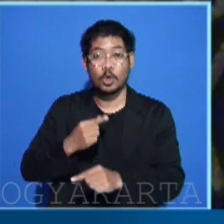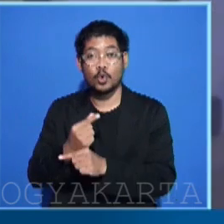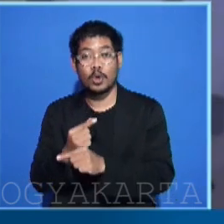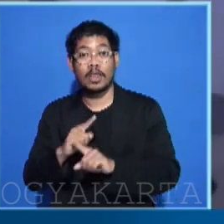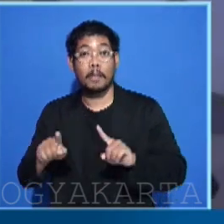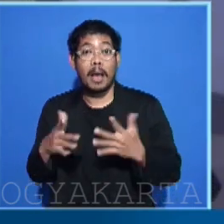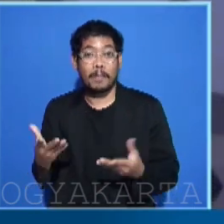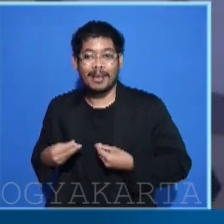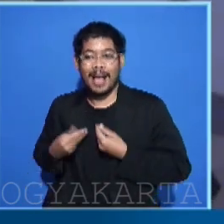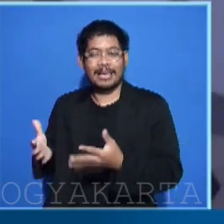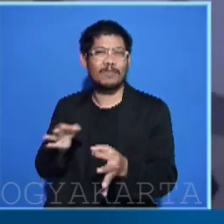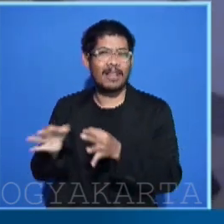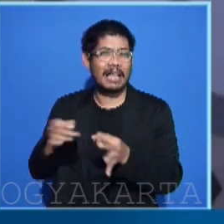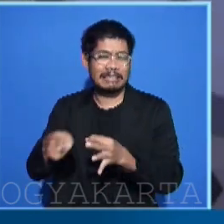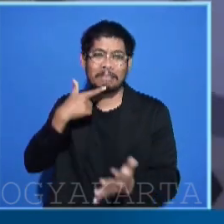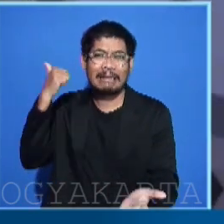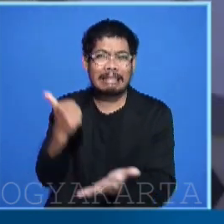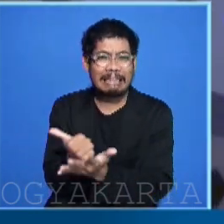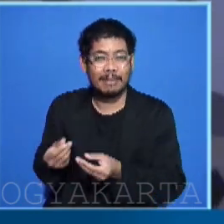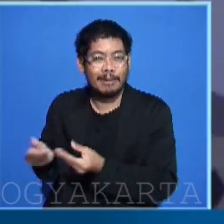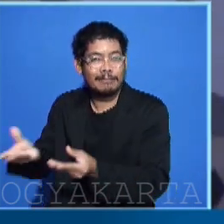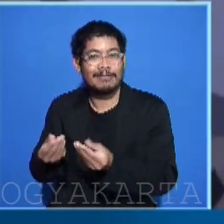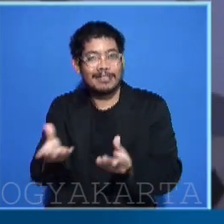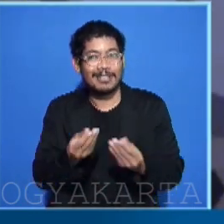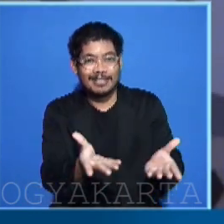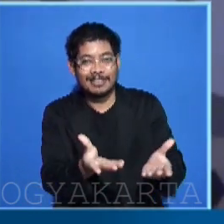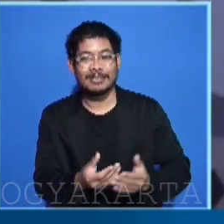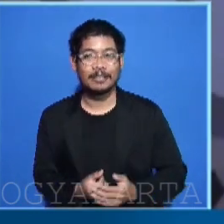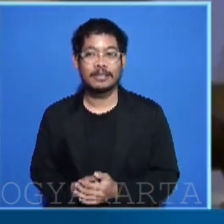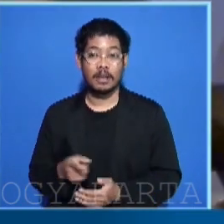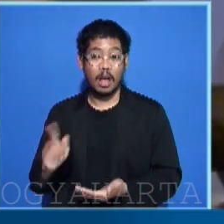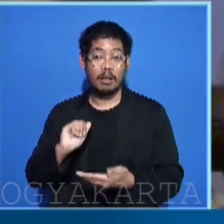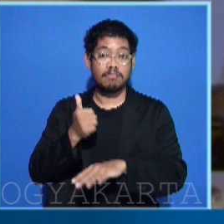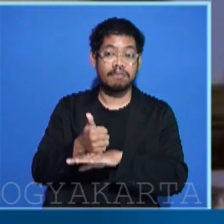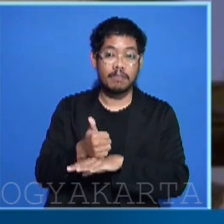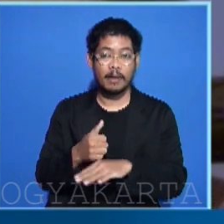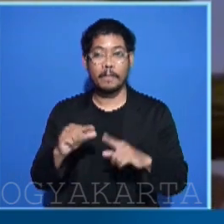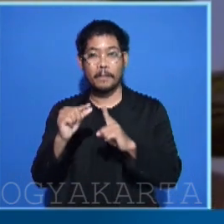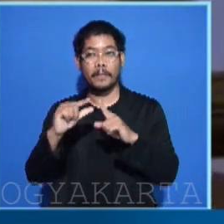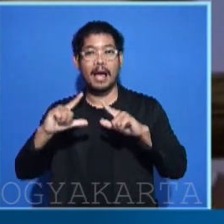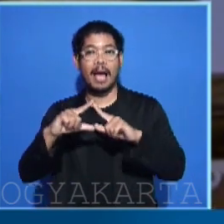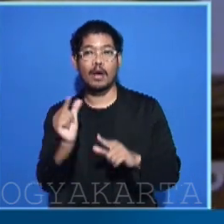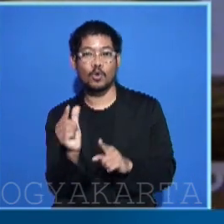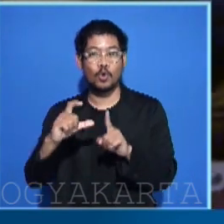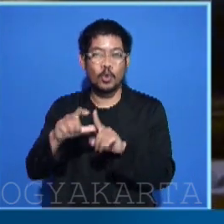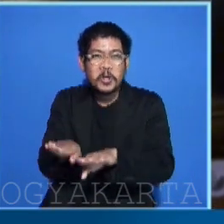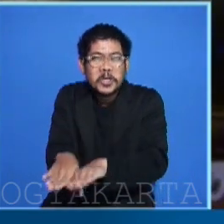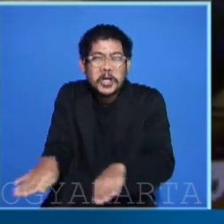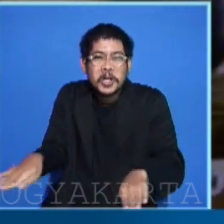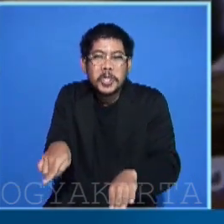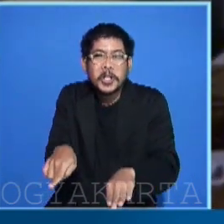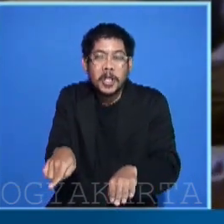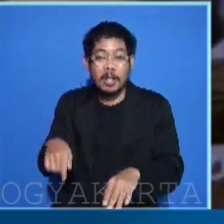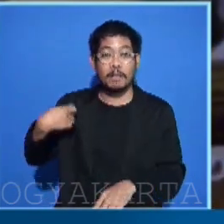cari sendiri. Direktur Jenderal Pendidikan Anak Usia Dini, Pendidikan Dasar dan Pendidikan Menengah Kemendikbud Ristek Dikti, Dr.